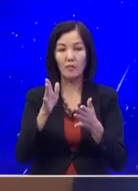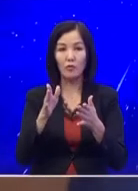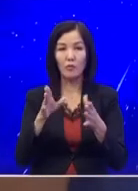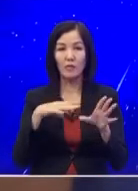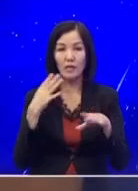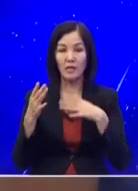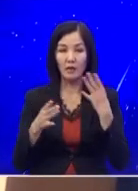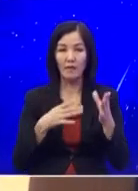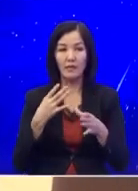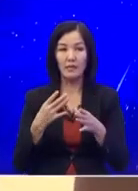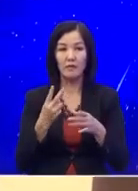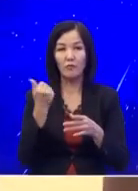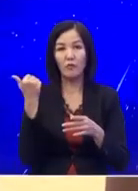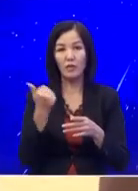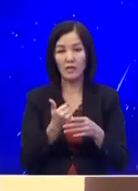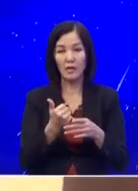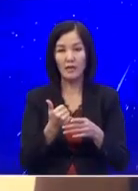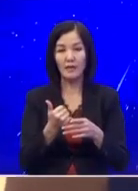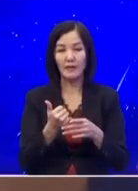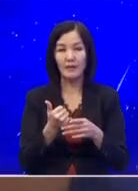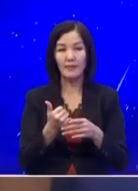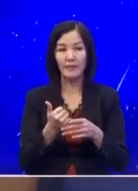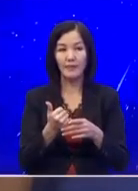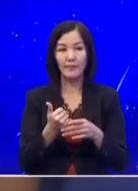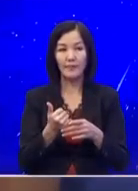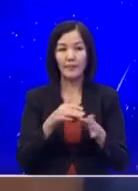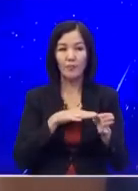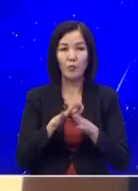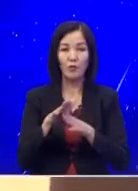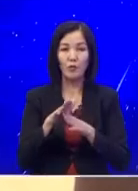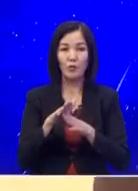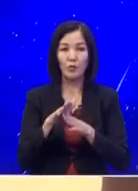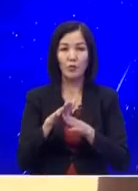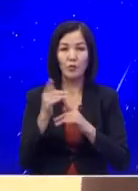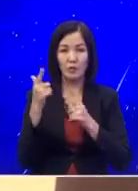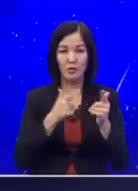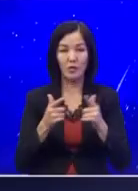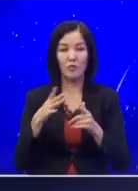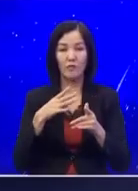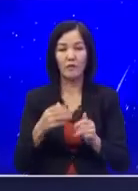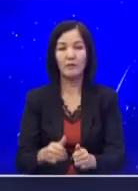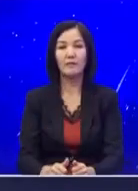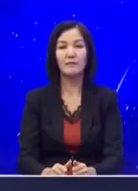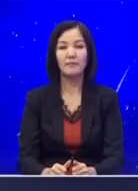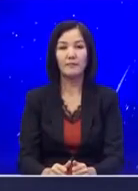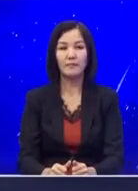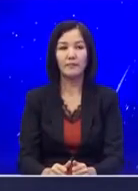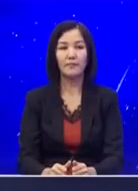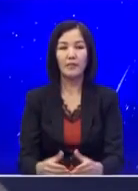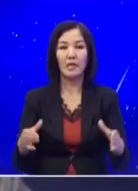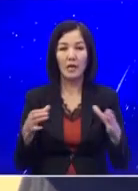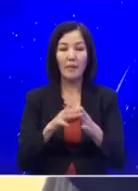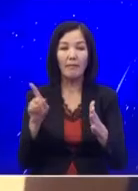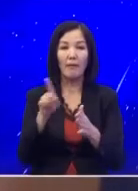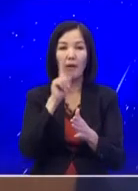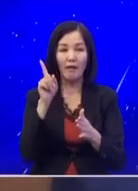тренироваться около 2 недель. И полностью к сезону, в принципе, мы подготовимся, думаем, все хорошо. Команда у нас